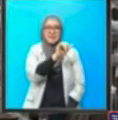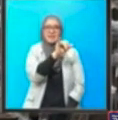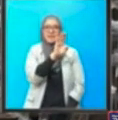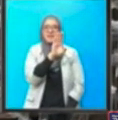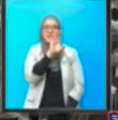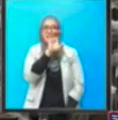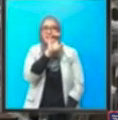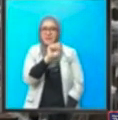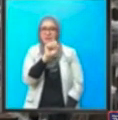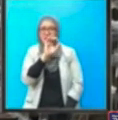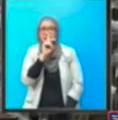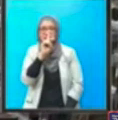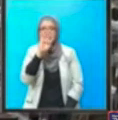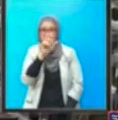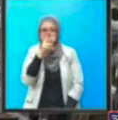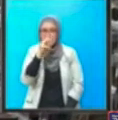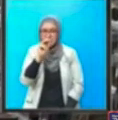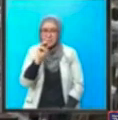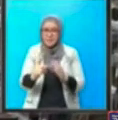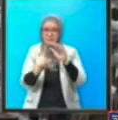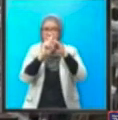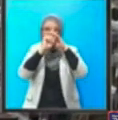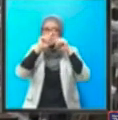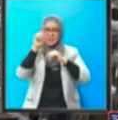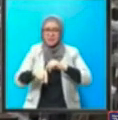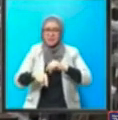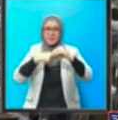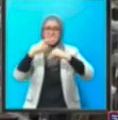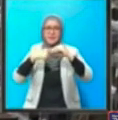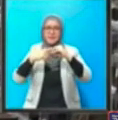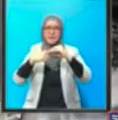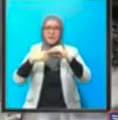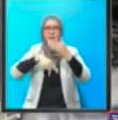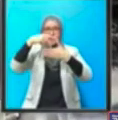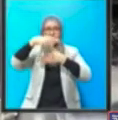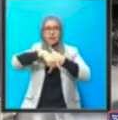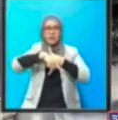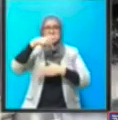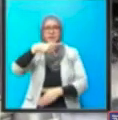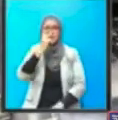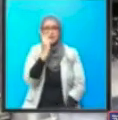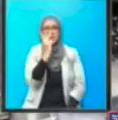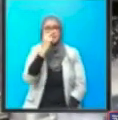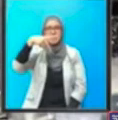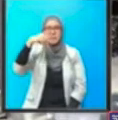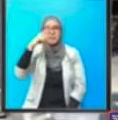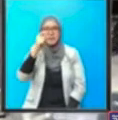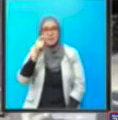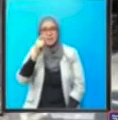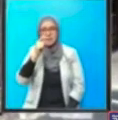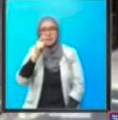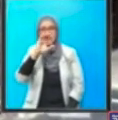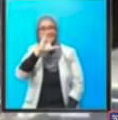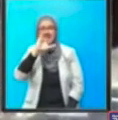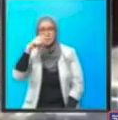bernam membangkitkan persoalan Nah dengan the pelaksanaan program TV tiket yang ada hubungannya dengan Isyu ke